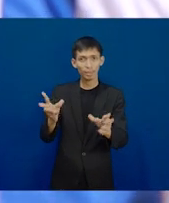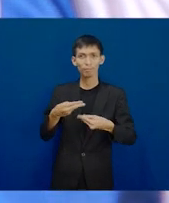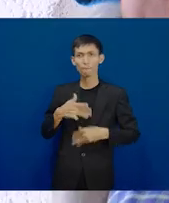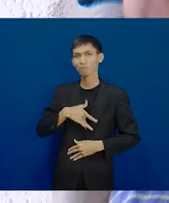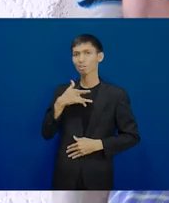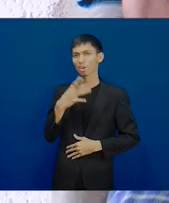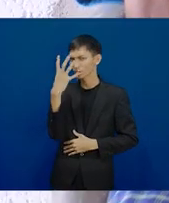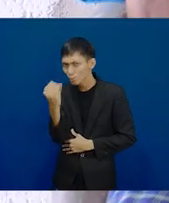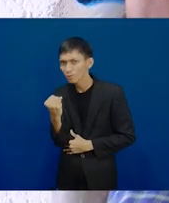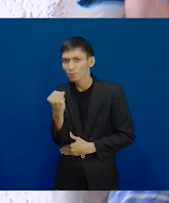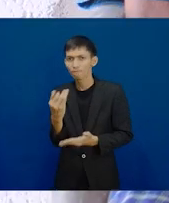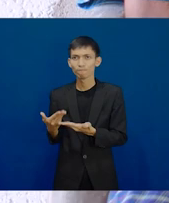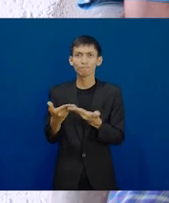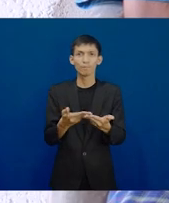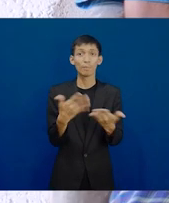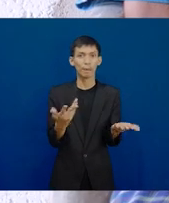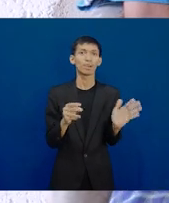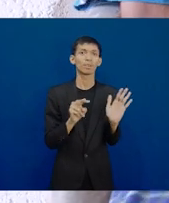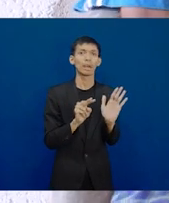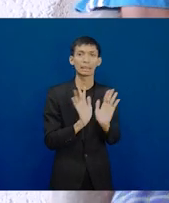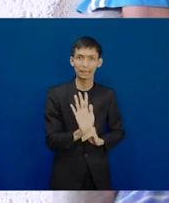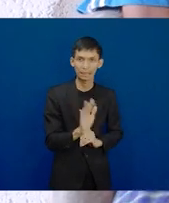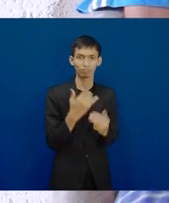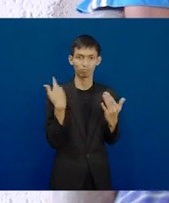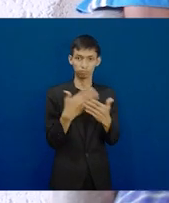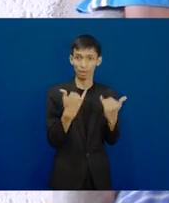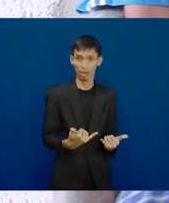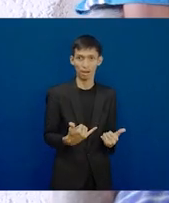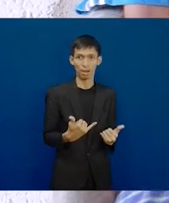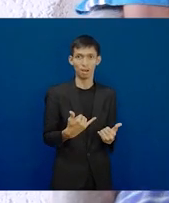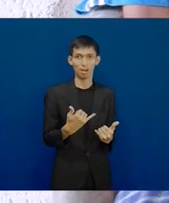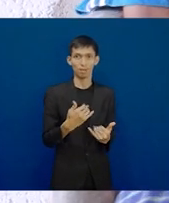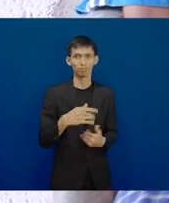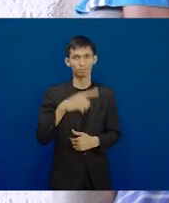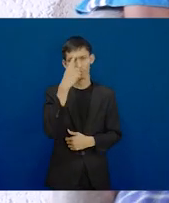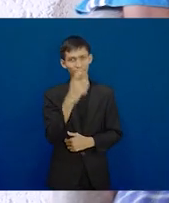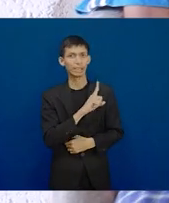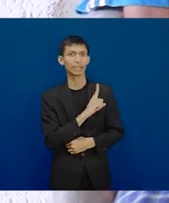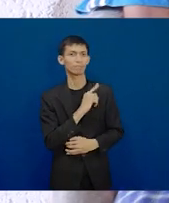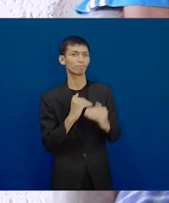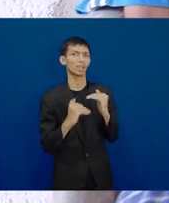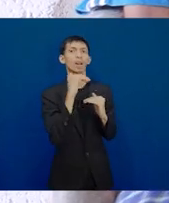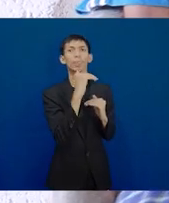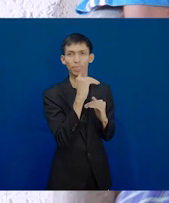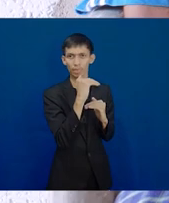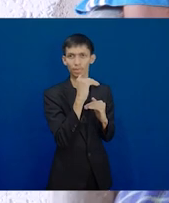keluar Tapi demi nama ba maka sekarang ini dia menjadi